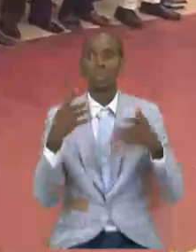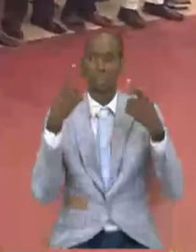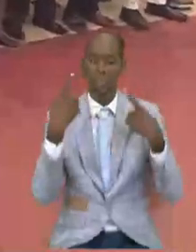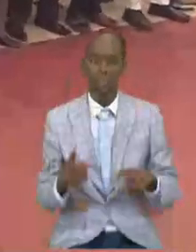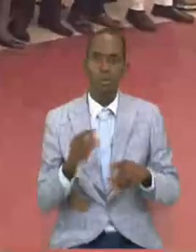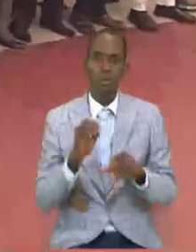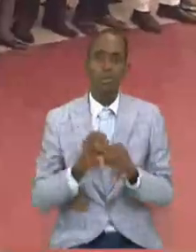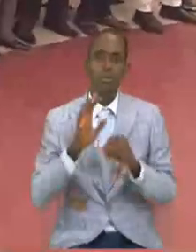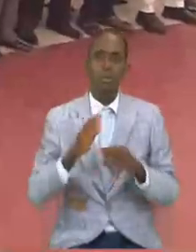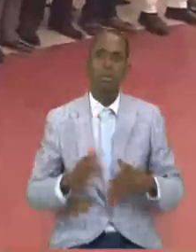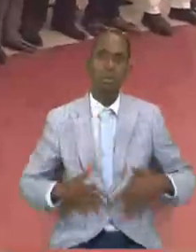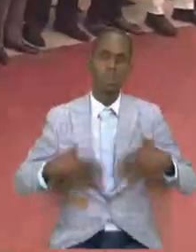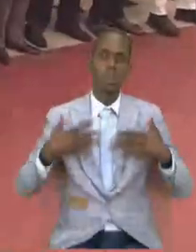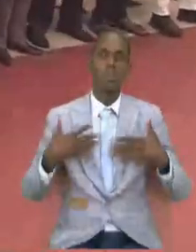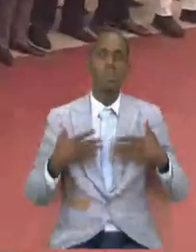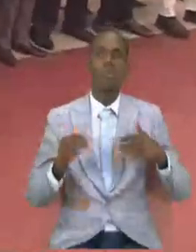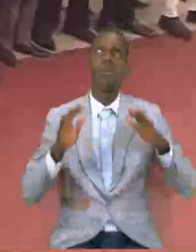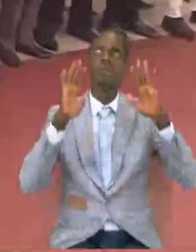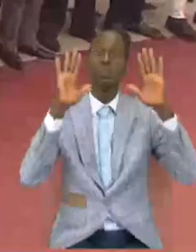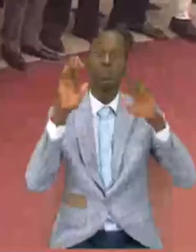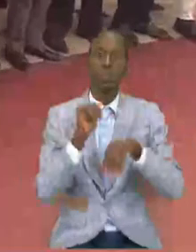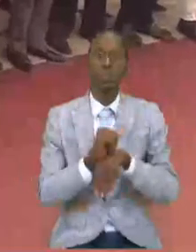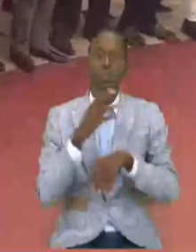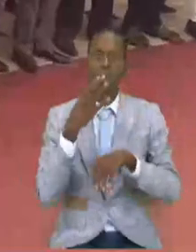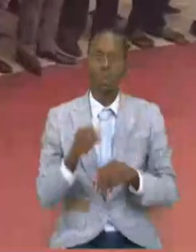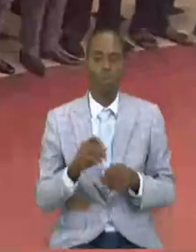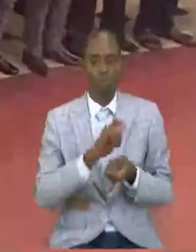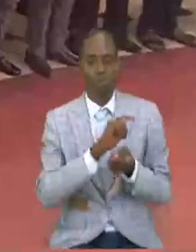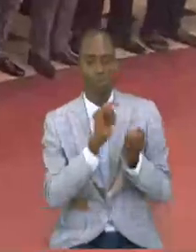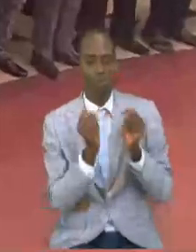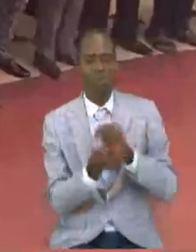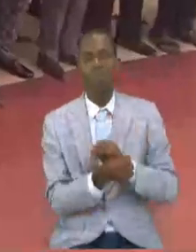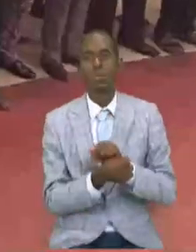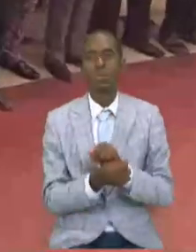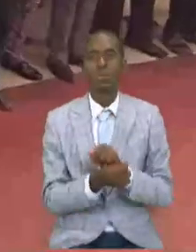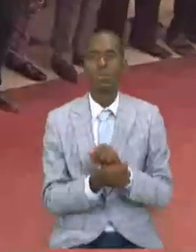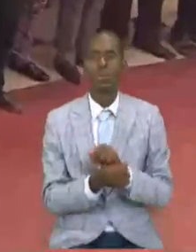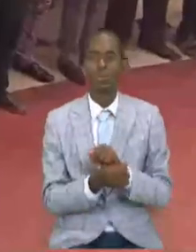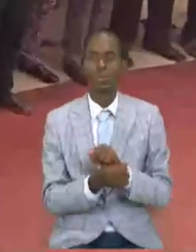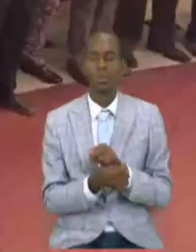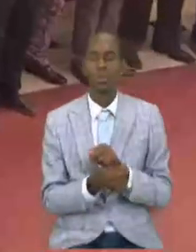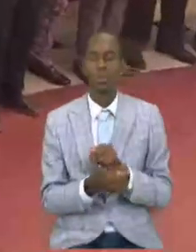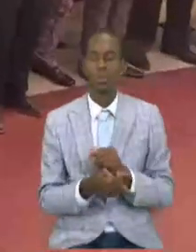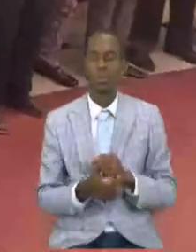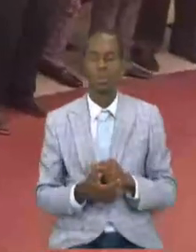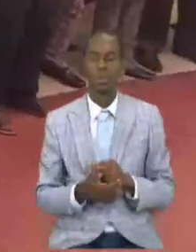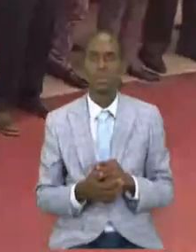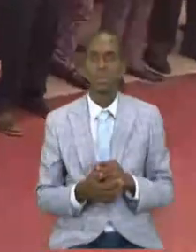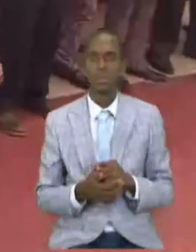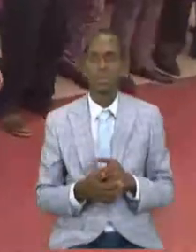Que la chose spectaculaire se produise dans ta vie. Le miracle de transformation.